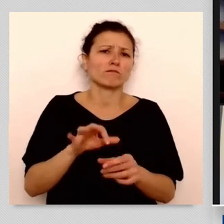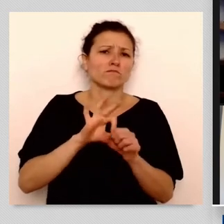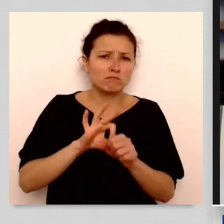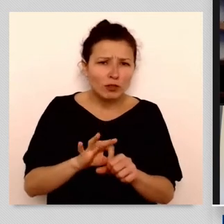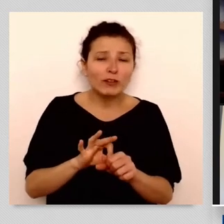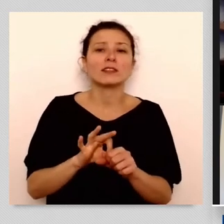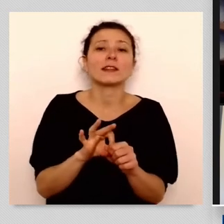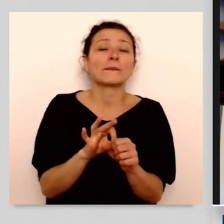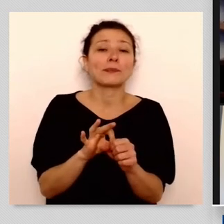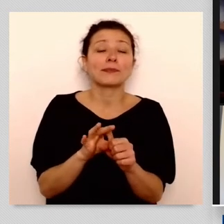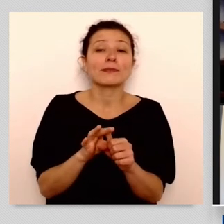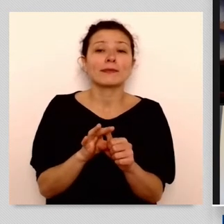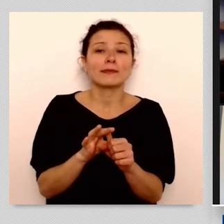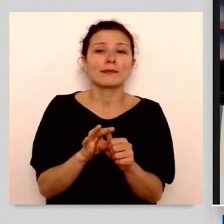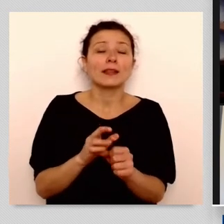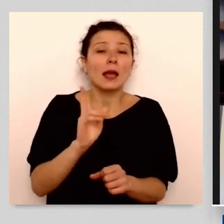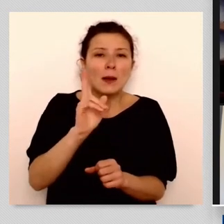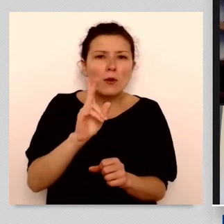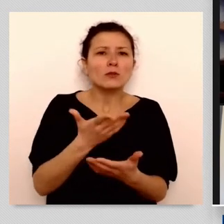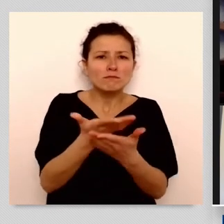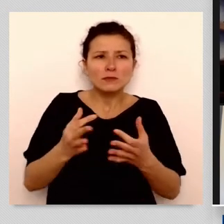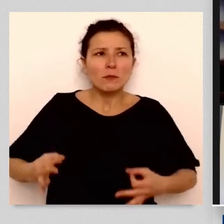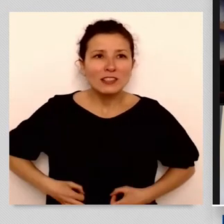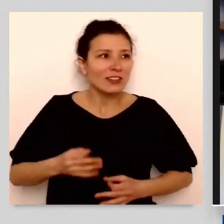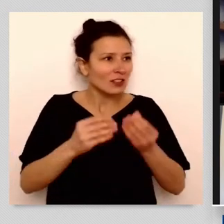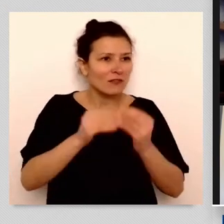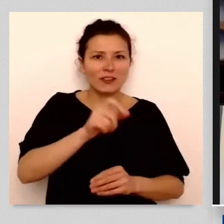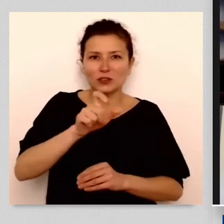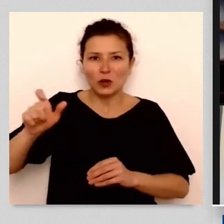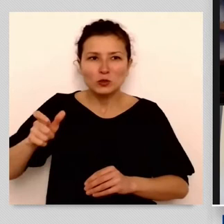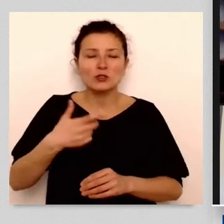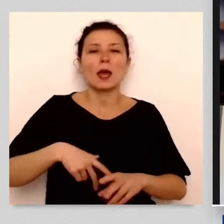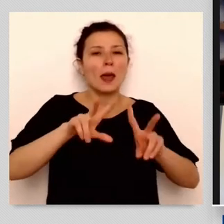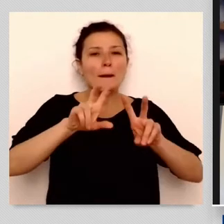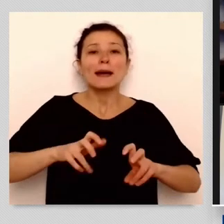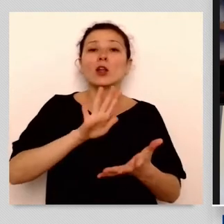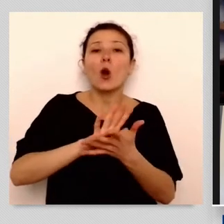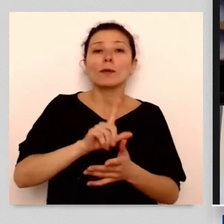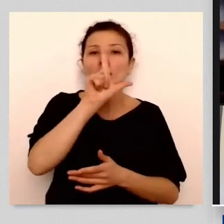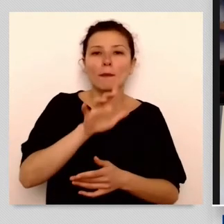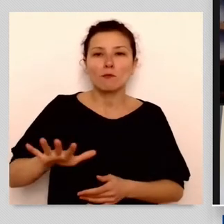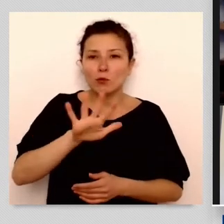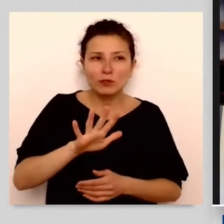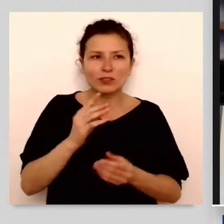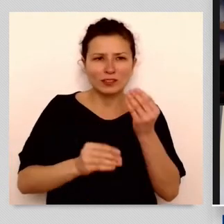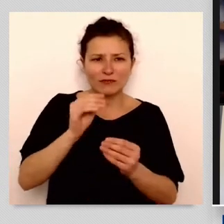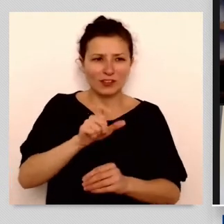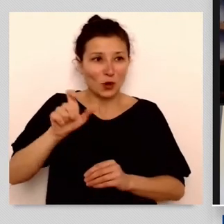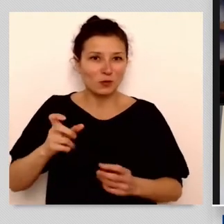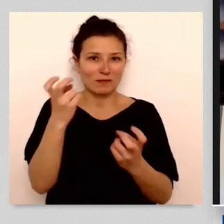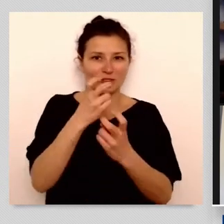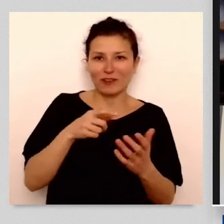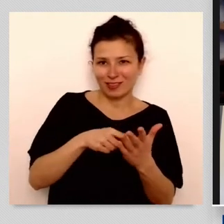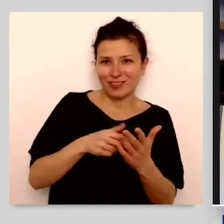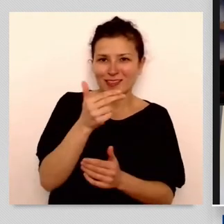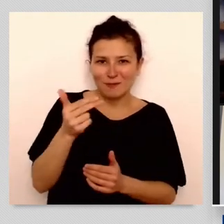więcej szczęśliwie, tak badania najnowsze z opinii publicznej pokazują, że coraz więcej osób tymi tematami się interesuje, są